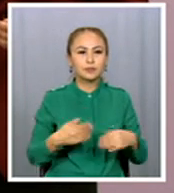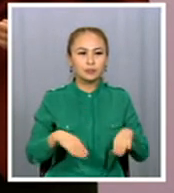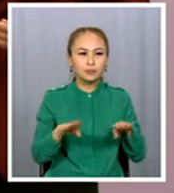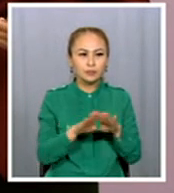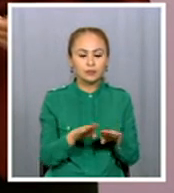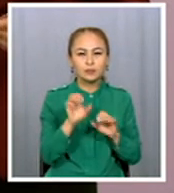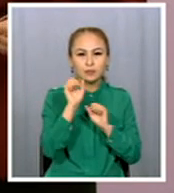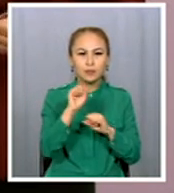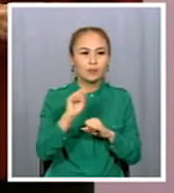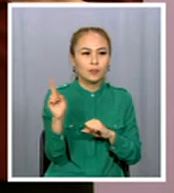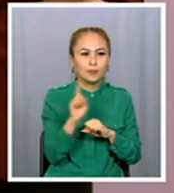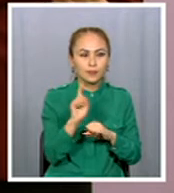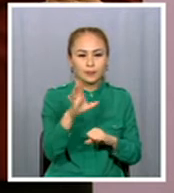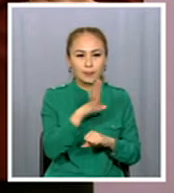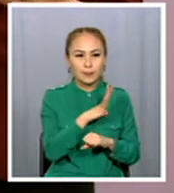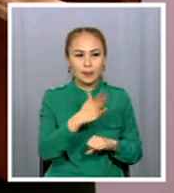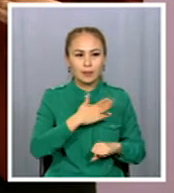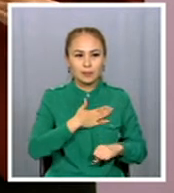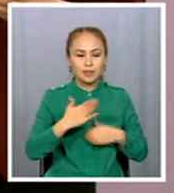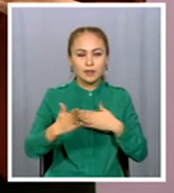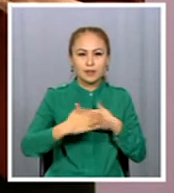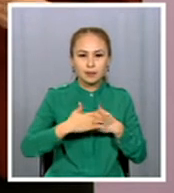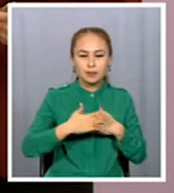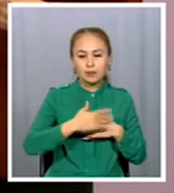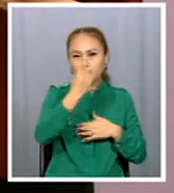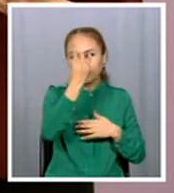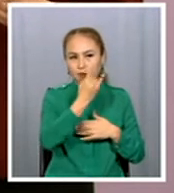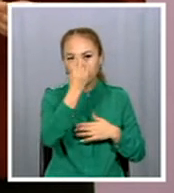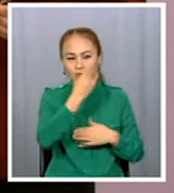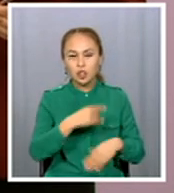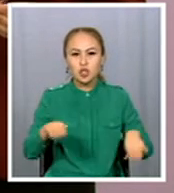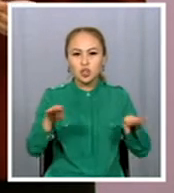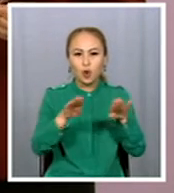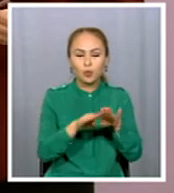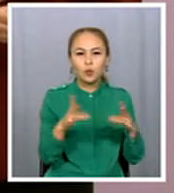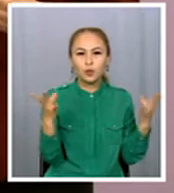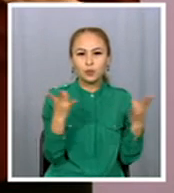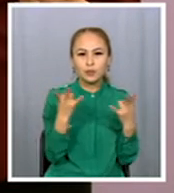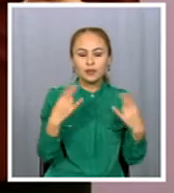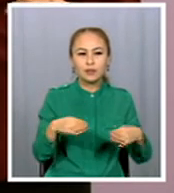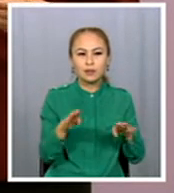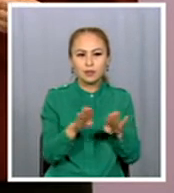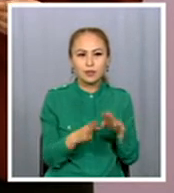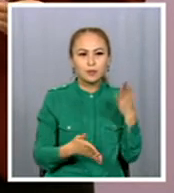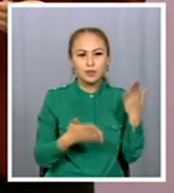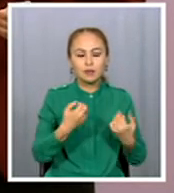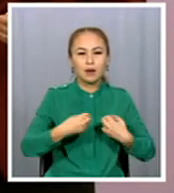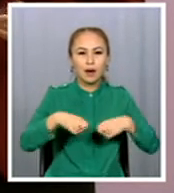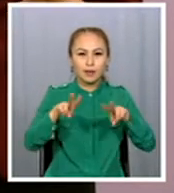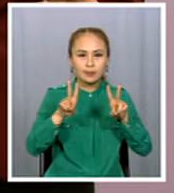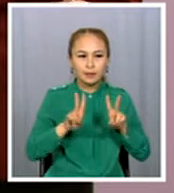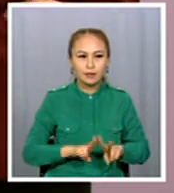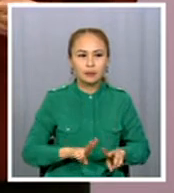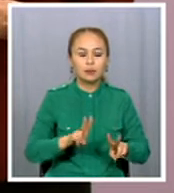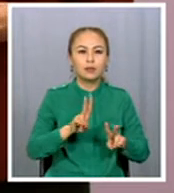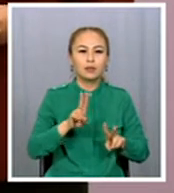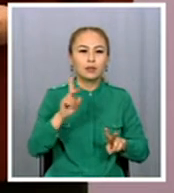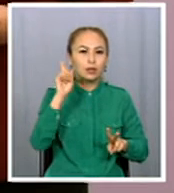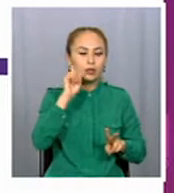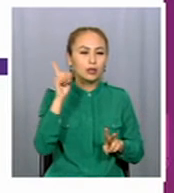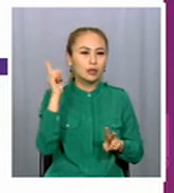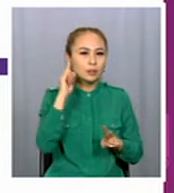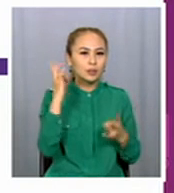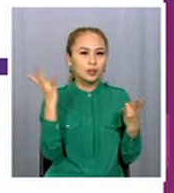қорғану үшін біз есік терезелерді жауып қоюымыз керек, немесе арнайы құлаққап киюіміз